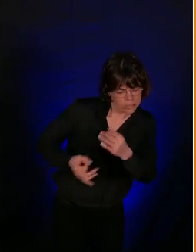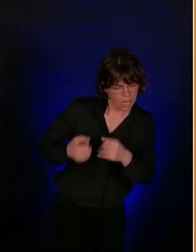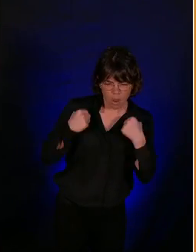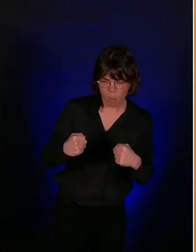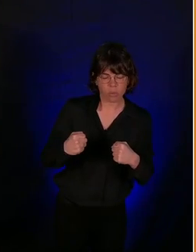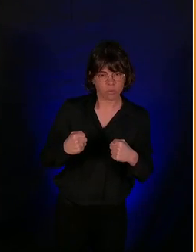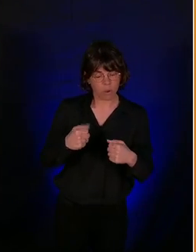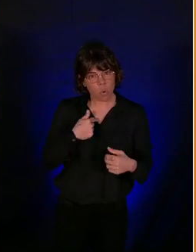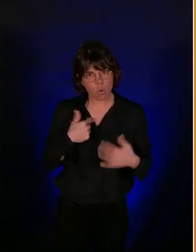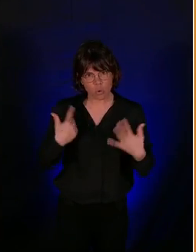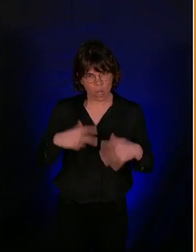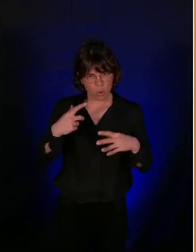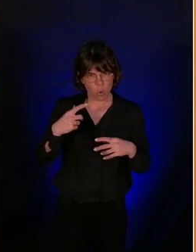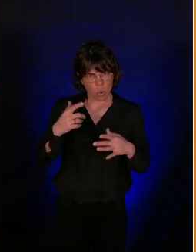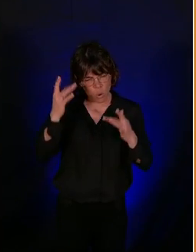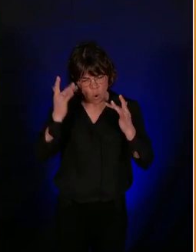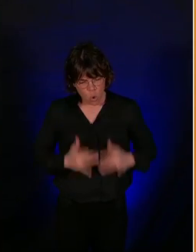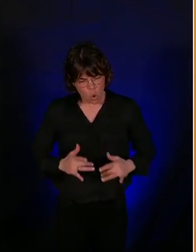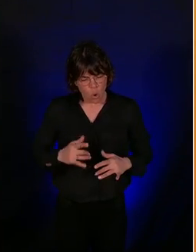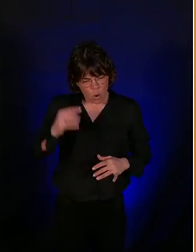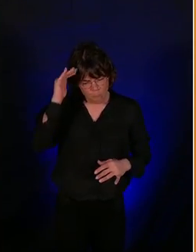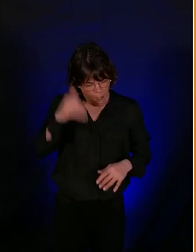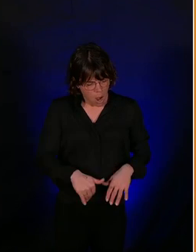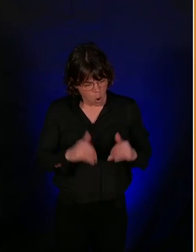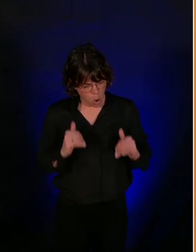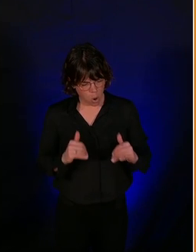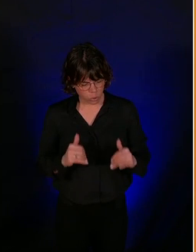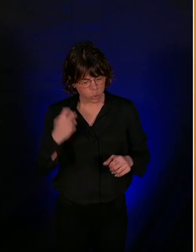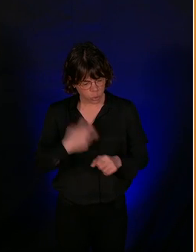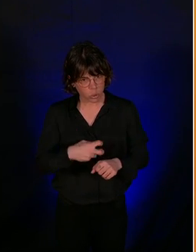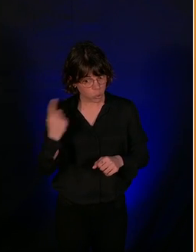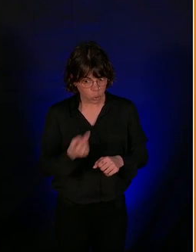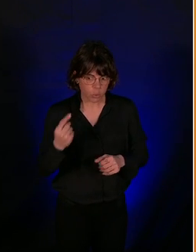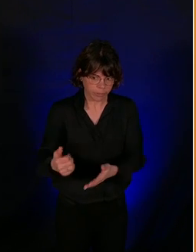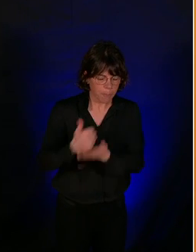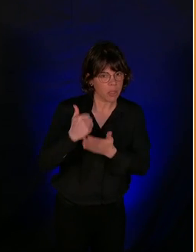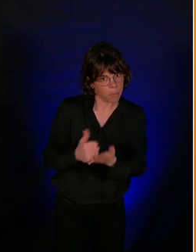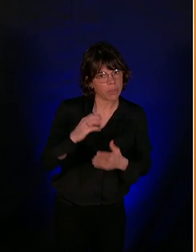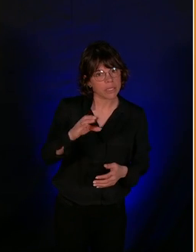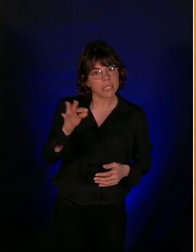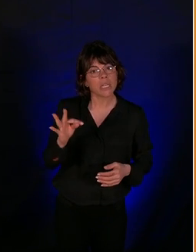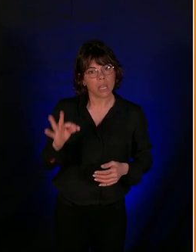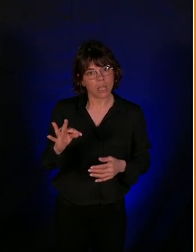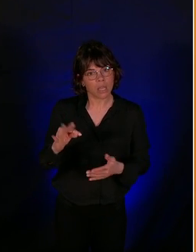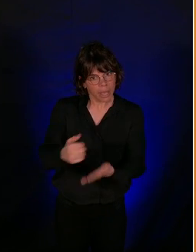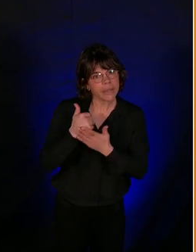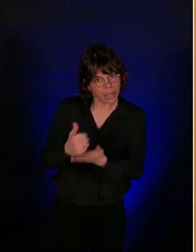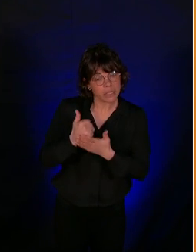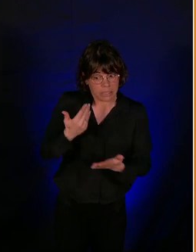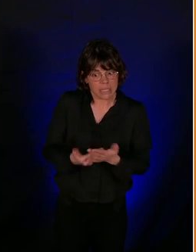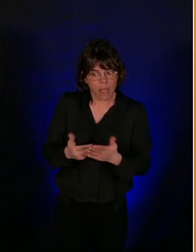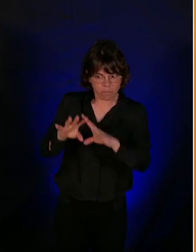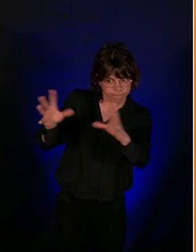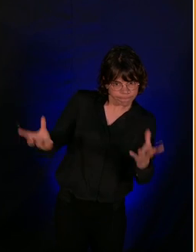fois on a eu des des des grosses baisses de morale on était à deux droit de lâcher eux ils ont toujours cru et ils nous ont apporté ça c'est c'est cette C GTA là moi